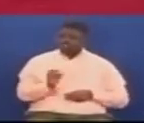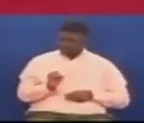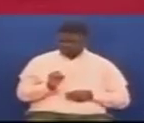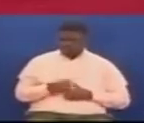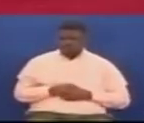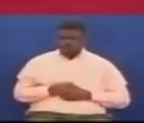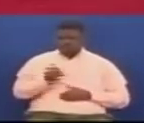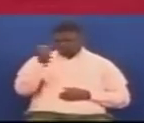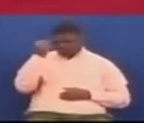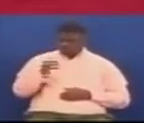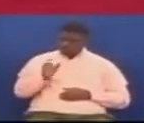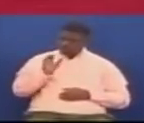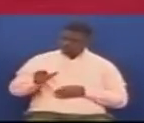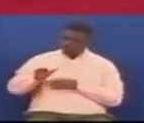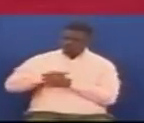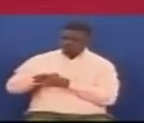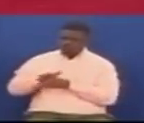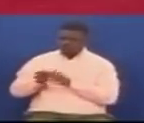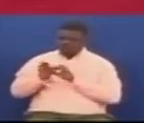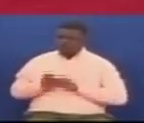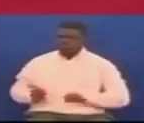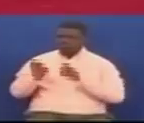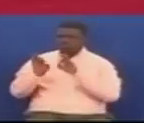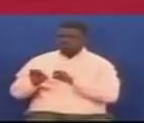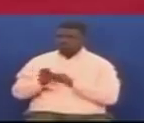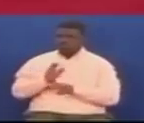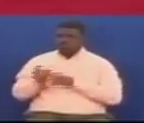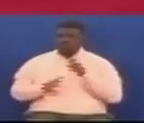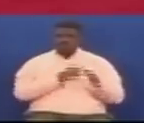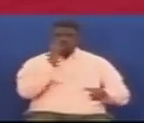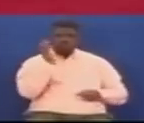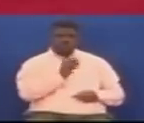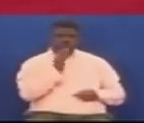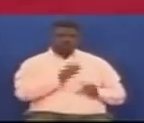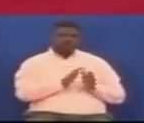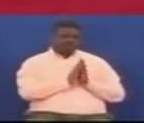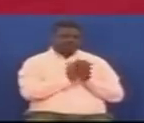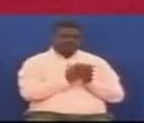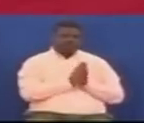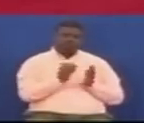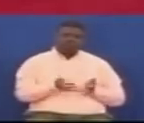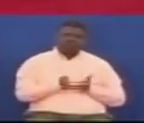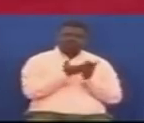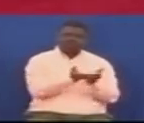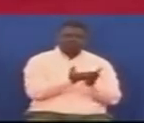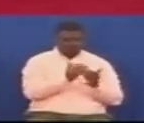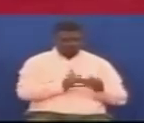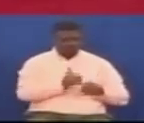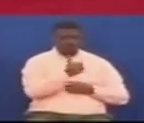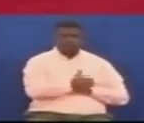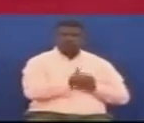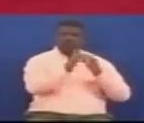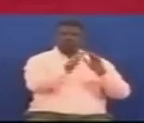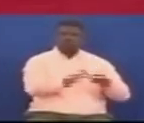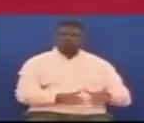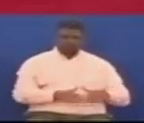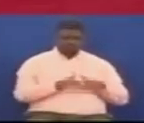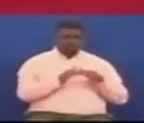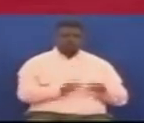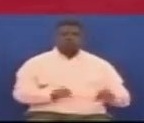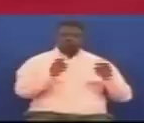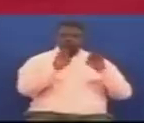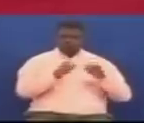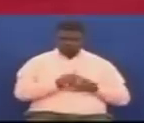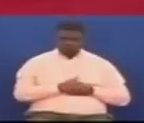wao umetumika kikamilifu katika uandaaji wa hotuba na vitabu ninavyowasilisha mbele ya bunge lako tukufu. Mheshimiwa